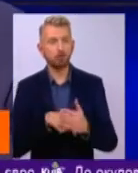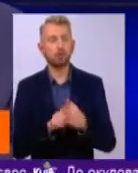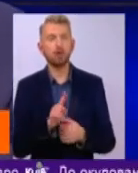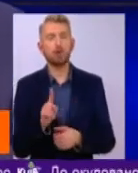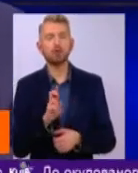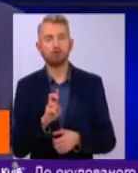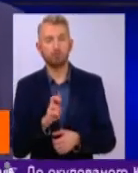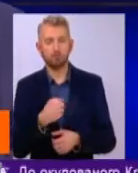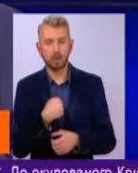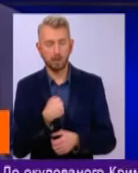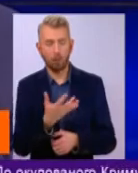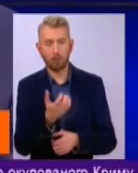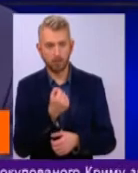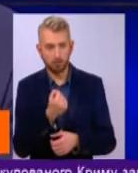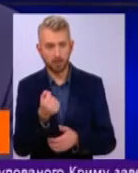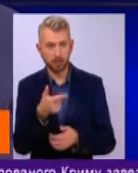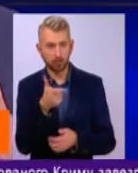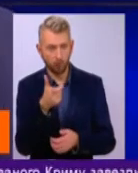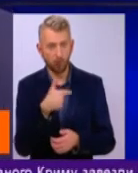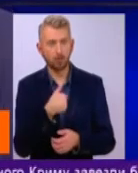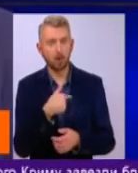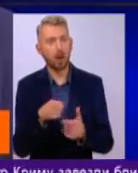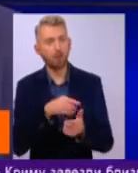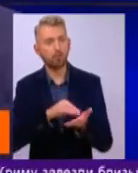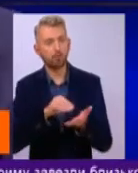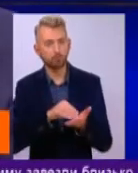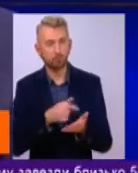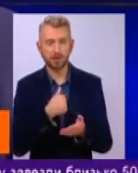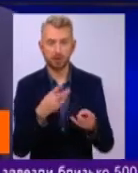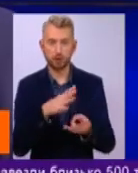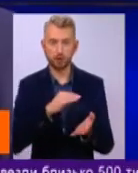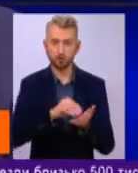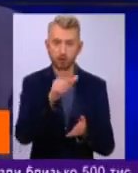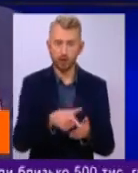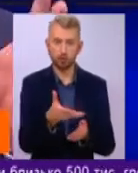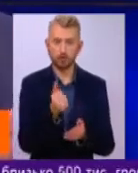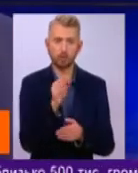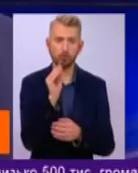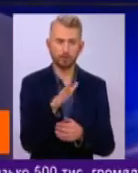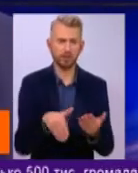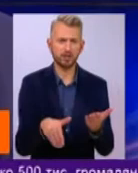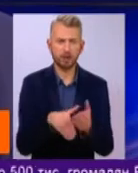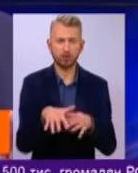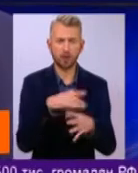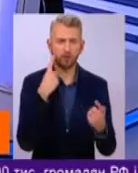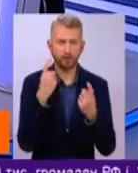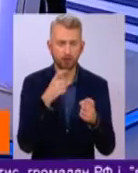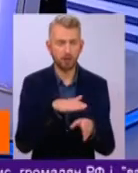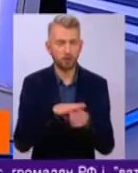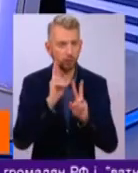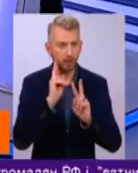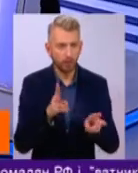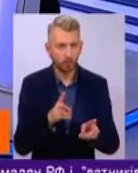щоб мені отримати зброю, мені треба бути або журналістом і отримати посвідчення якоїсь там засобу масової інформації абсолютно